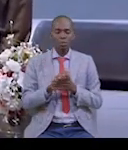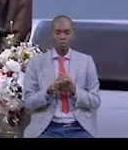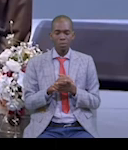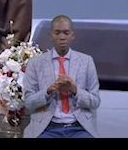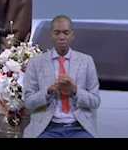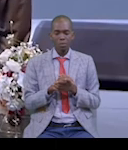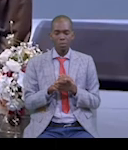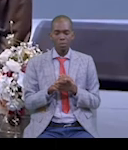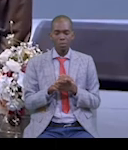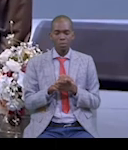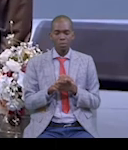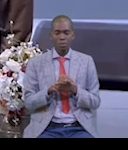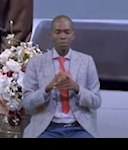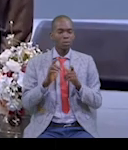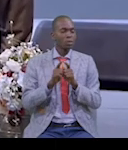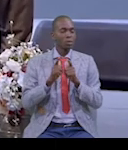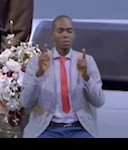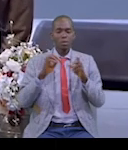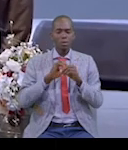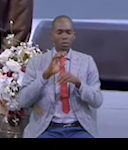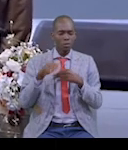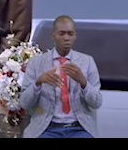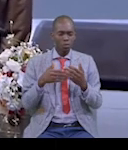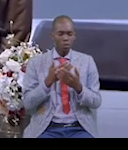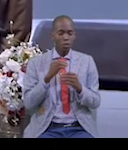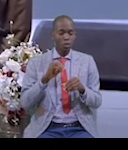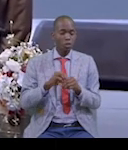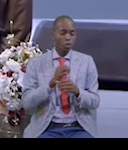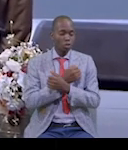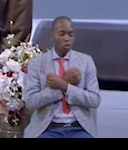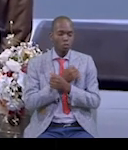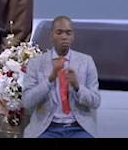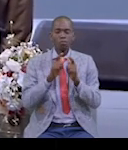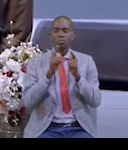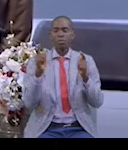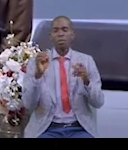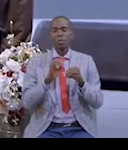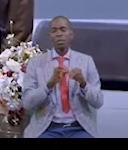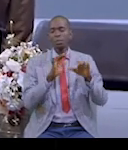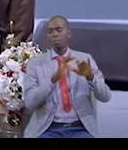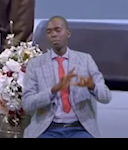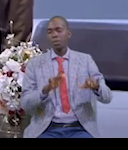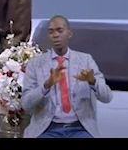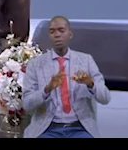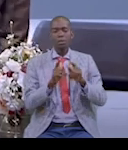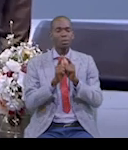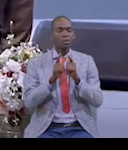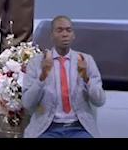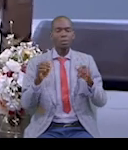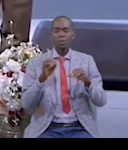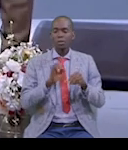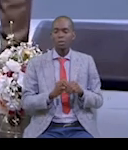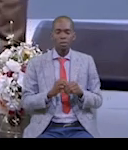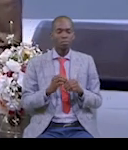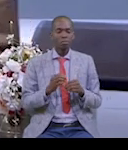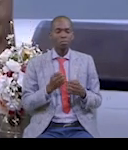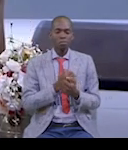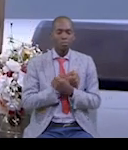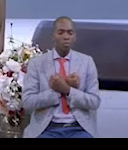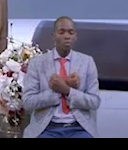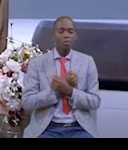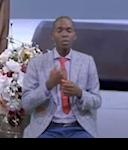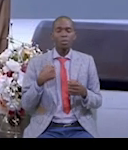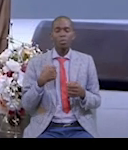ఉన్నారు ప్రభువా. గ్రేట్ ఇన్ లవ్. మీకు వందనములు. గ్రేట్ ఇన్ మెర్సీ. మీ యొక్క కృప గొప్పది. Great in compassion. మీ కారుణ్యము గొప్పది. We